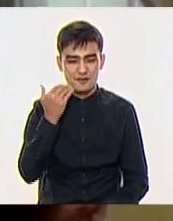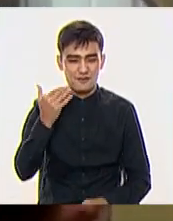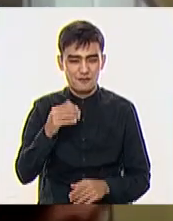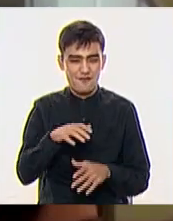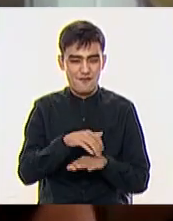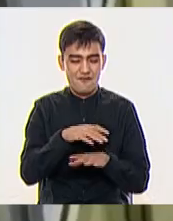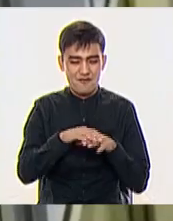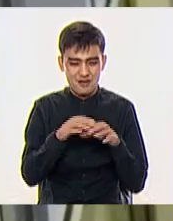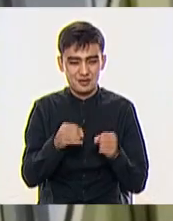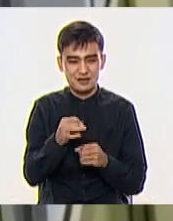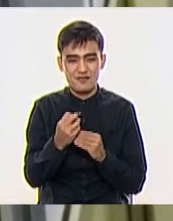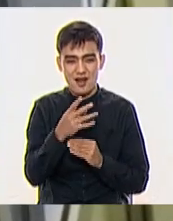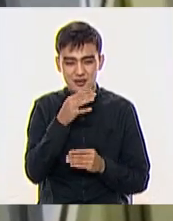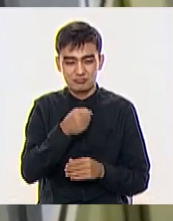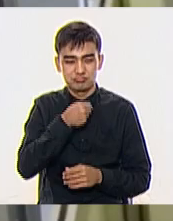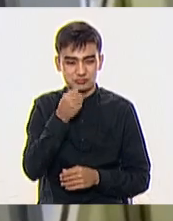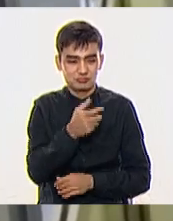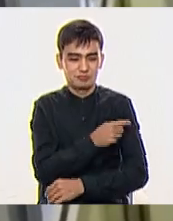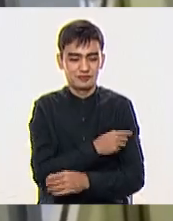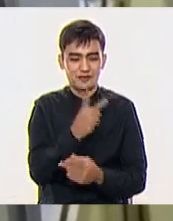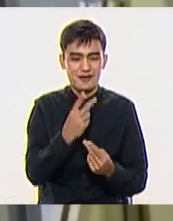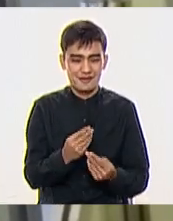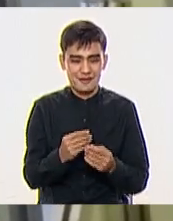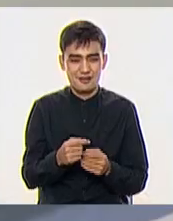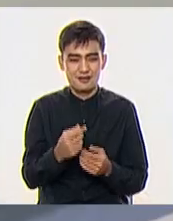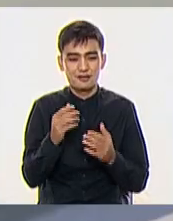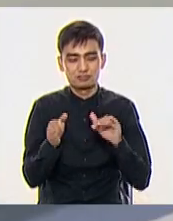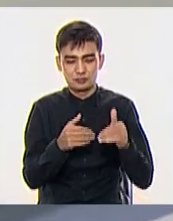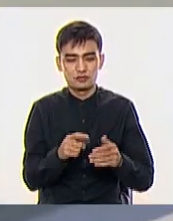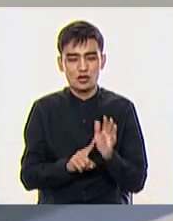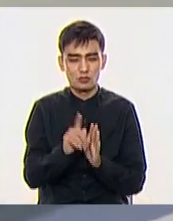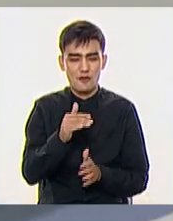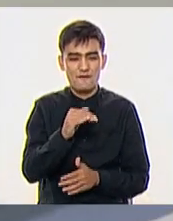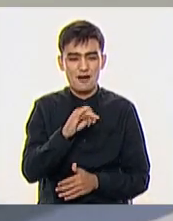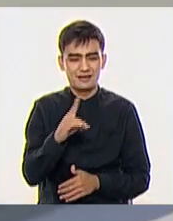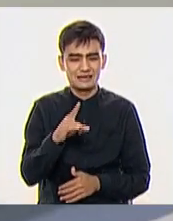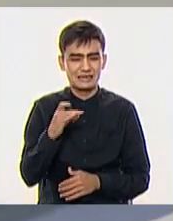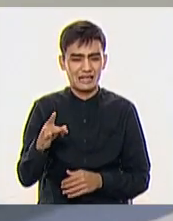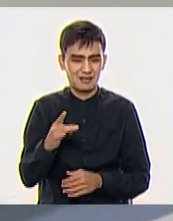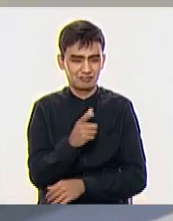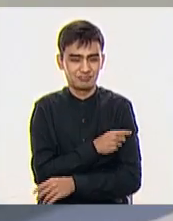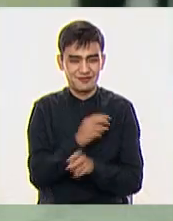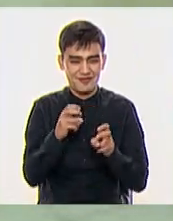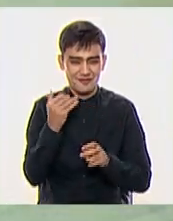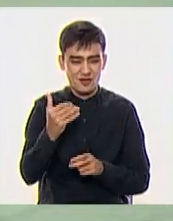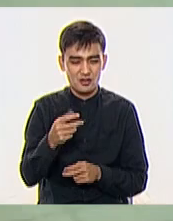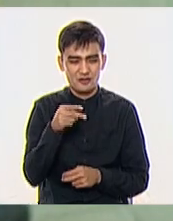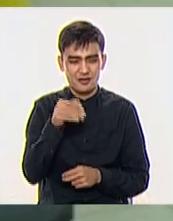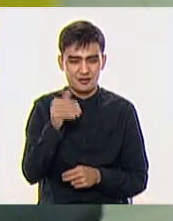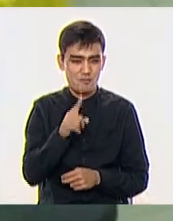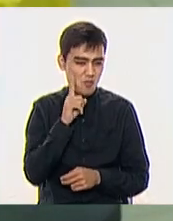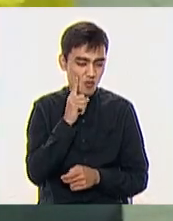12 жастан асқан балаларға екпе салу 2 күннен кейін басталады деп отыр. Олар Pfizer вакцинасының сынағына қатысқан 2000-нан астам